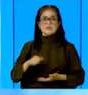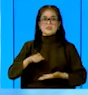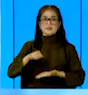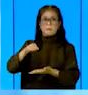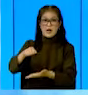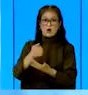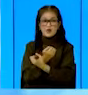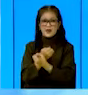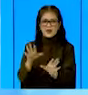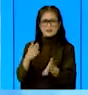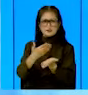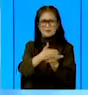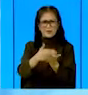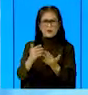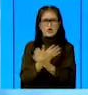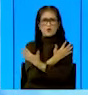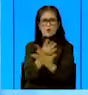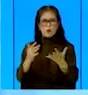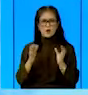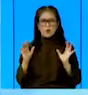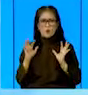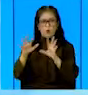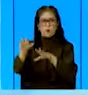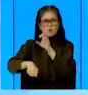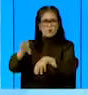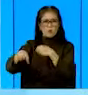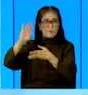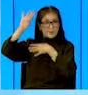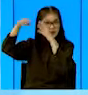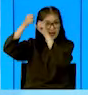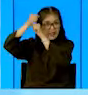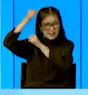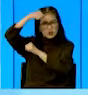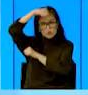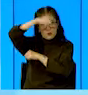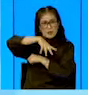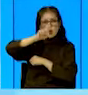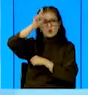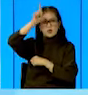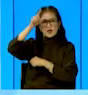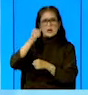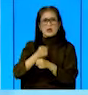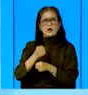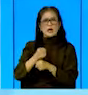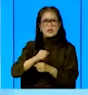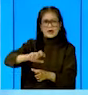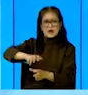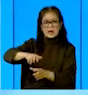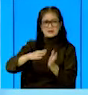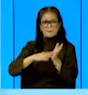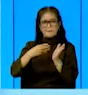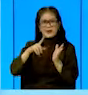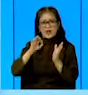Pemirsa, kita awali dengan informasi pertama. Pembagian sembako gratis diserbu ratusan warga Mandailing Natal, Sumatera Utara.